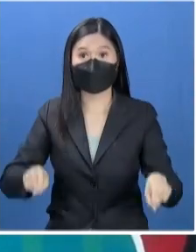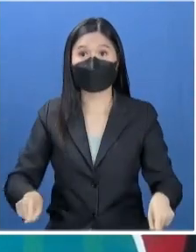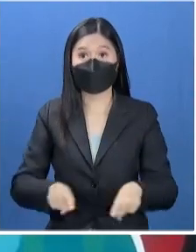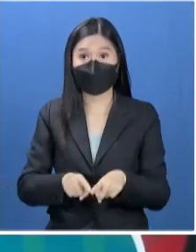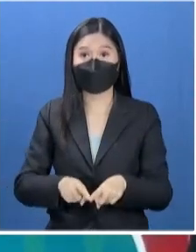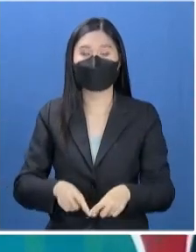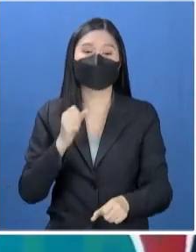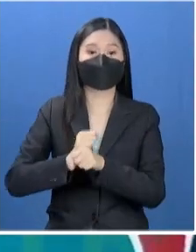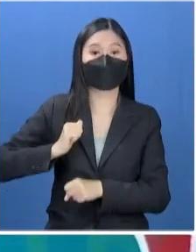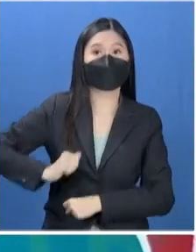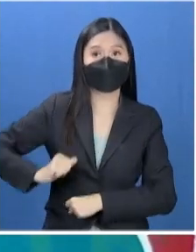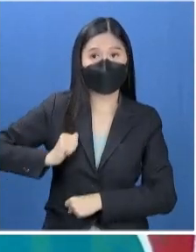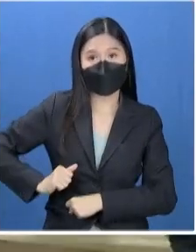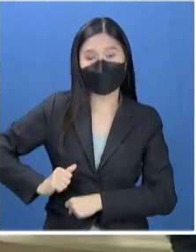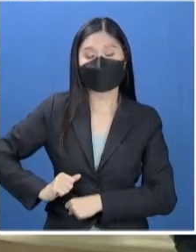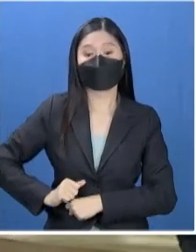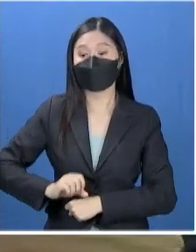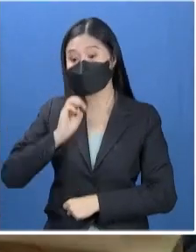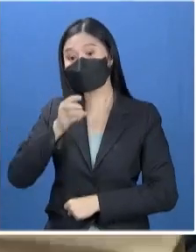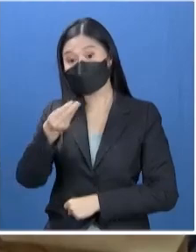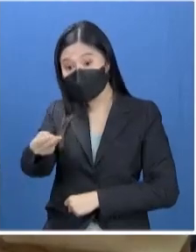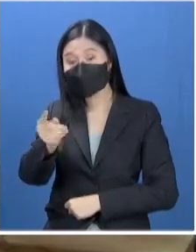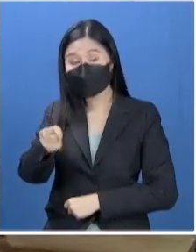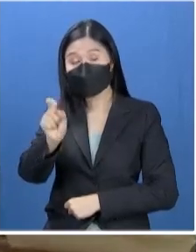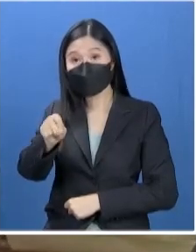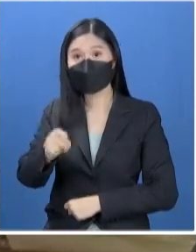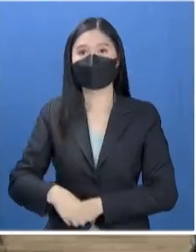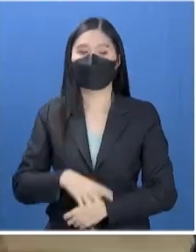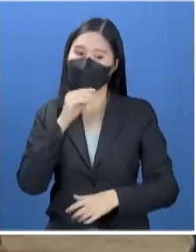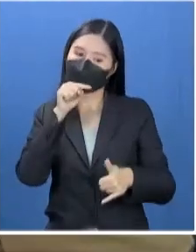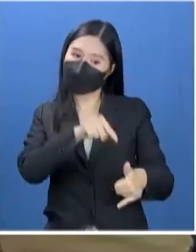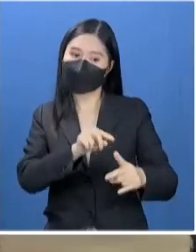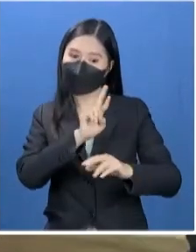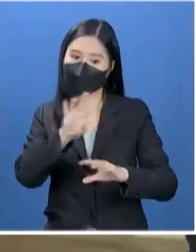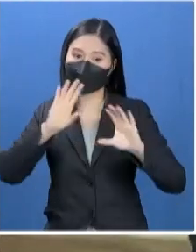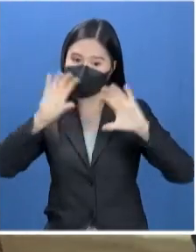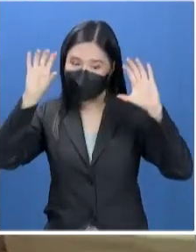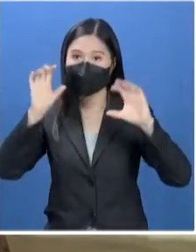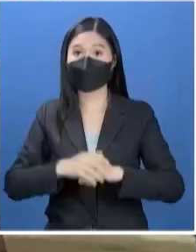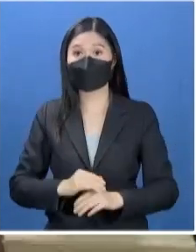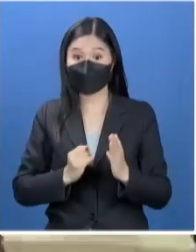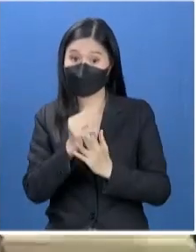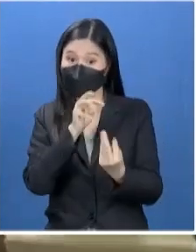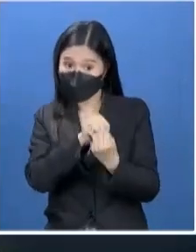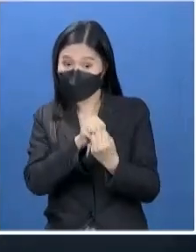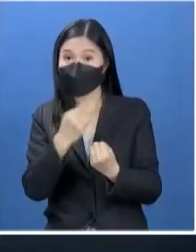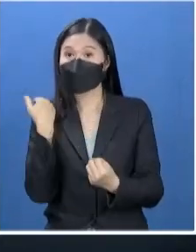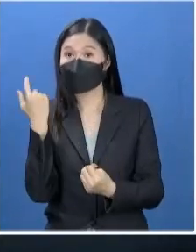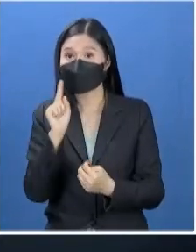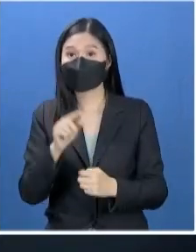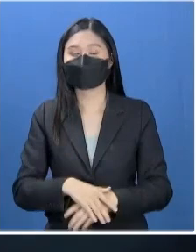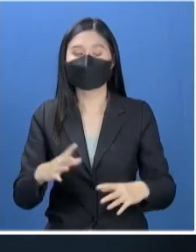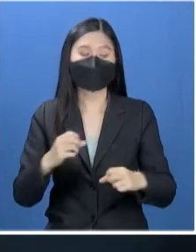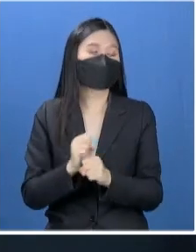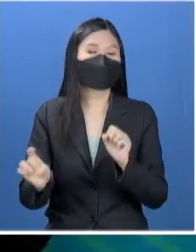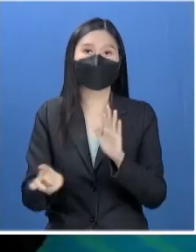นิลให้ไปทำกระเป๋าเนี่ยเป็นการสัญญาว่าจะให้หรือเปล่าการพูดดูถูกระบบราชการถูกต้องเหมาะสมไหมที่สุดแล้วกก